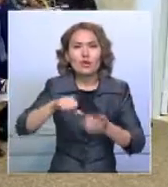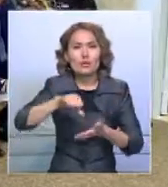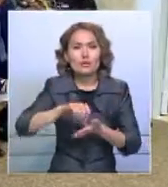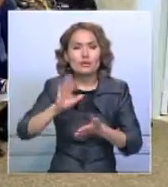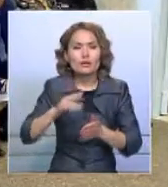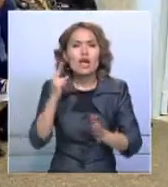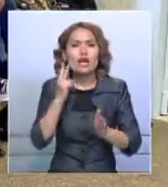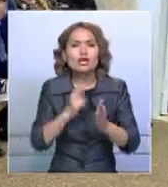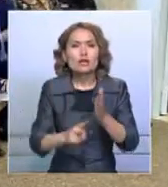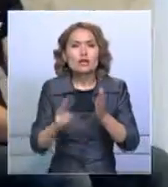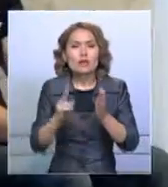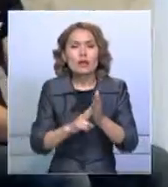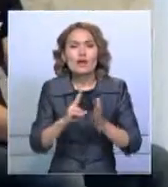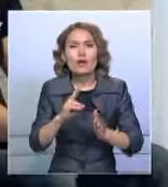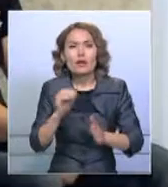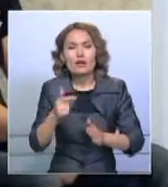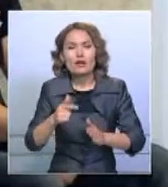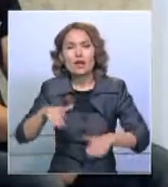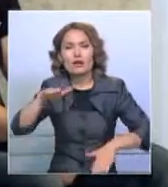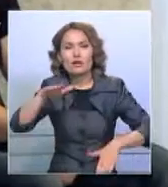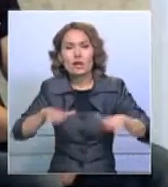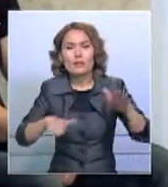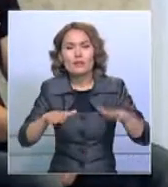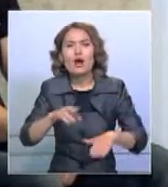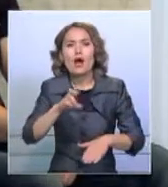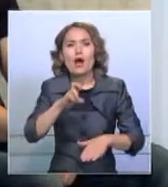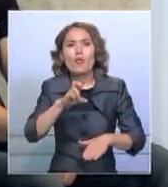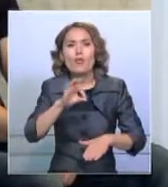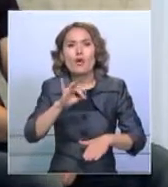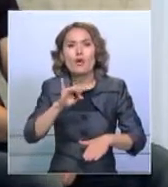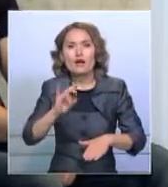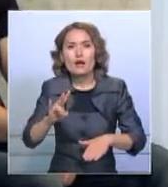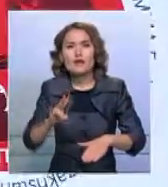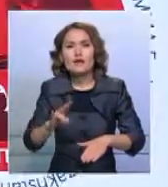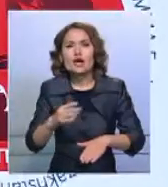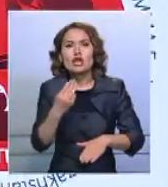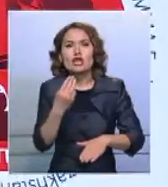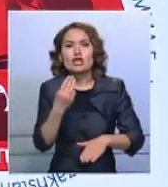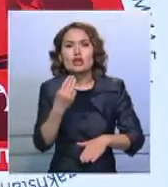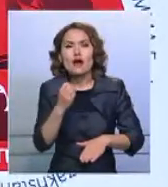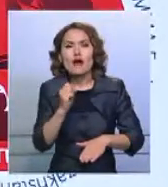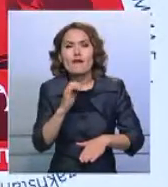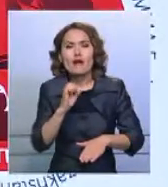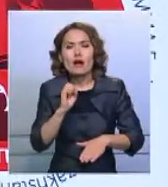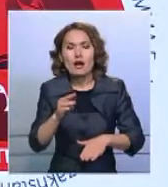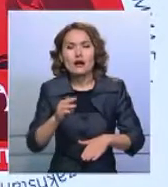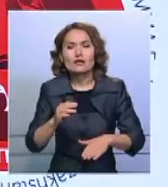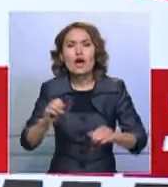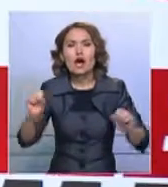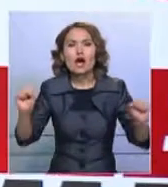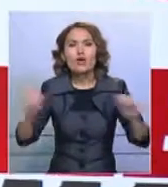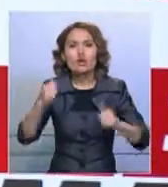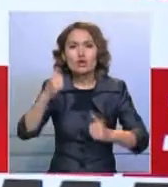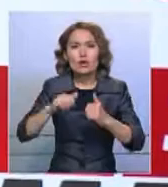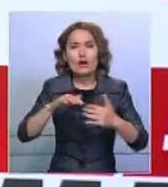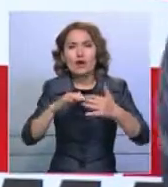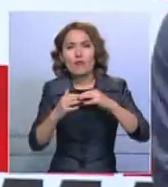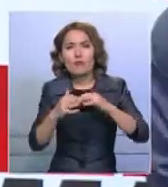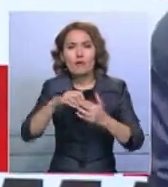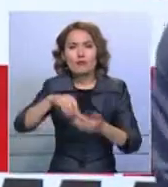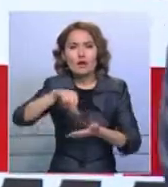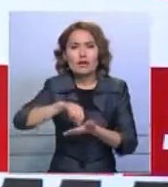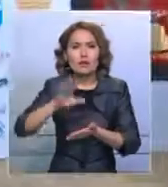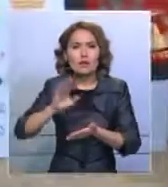жанкүйерлері 77 келі салмақта күш сынасатын Әділ Боран мен Шафқат Рахмоновтың шайқасына асыға күтуде дейді